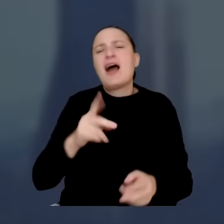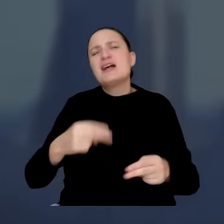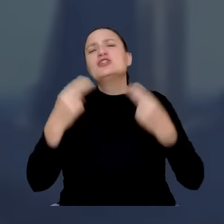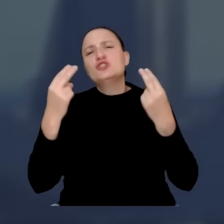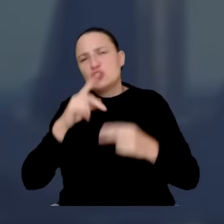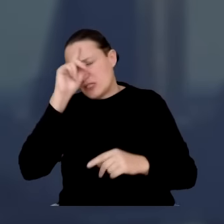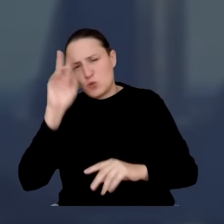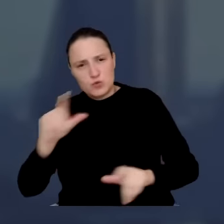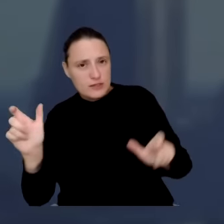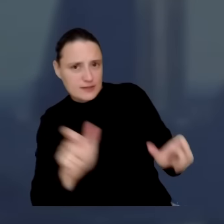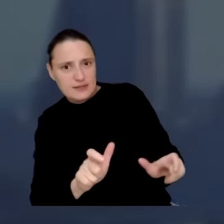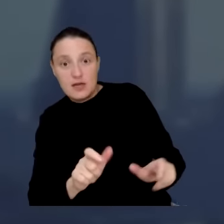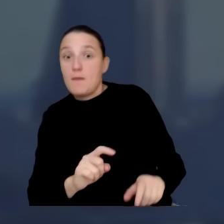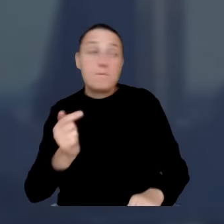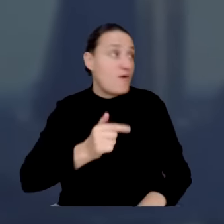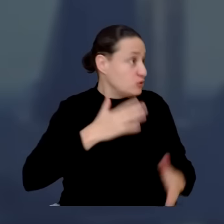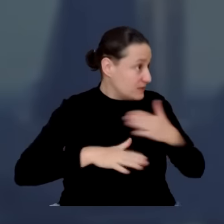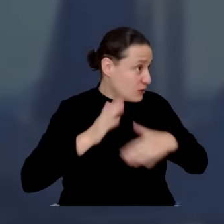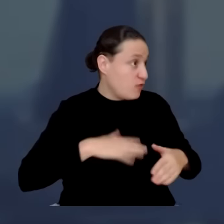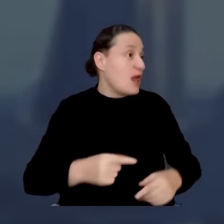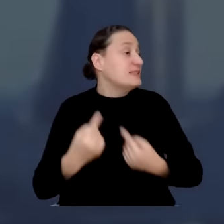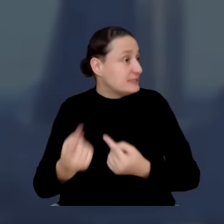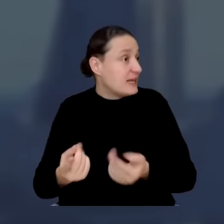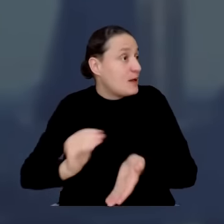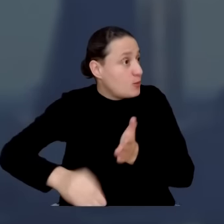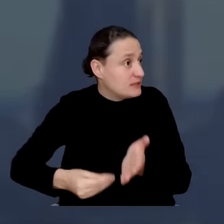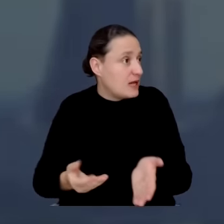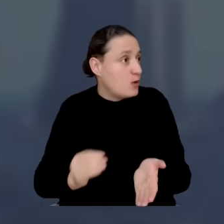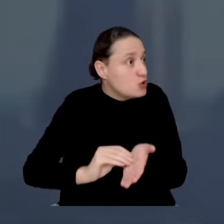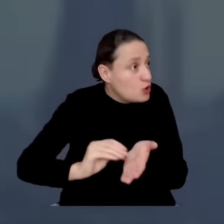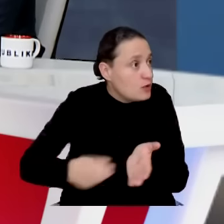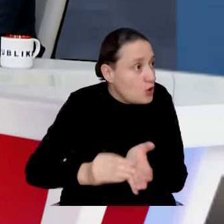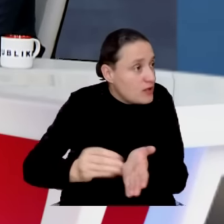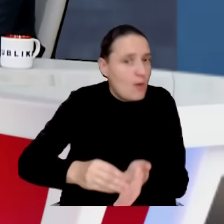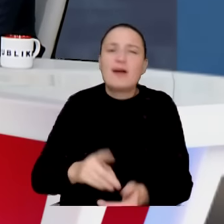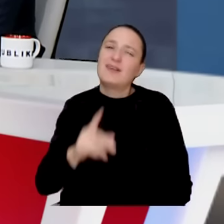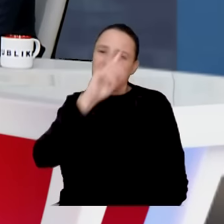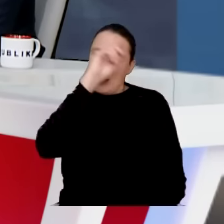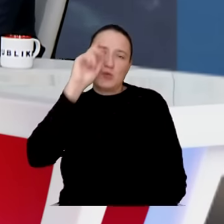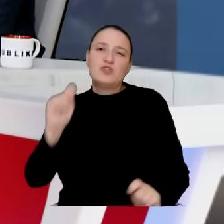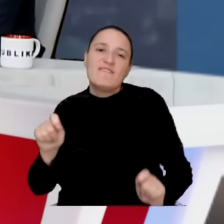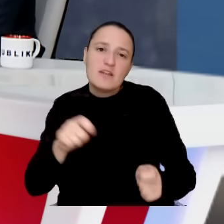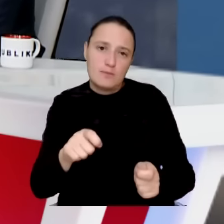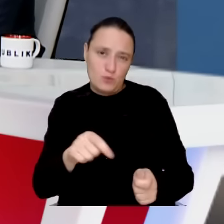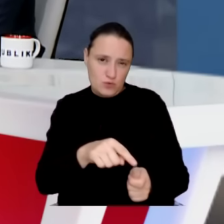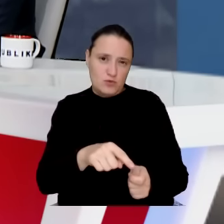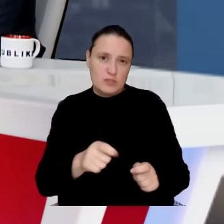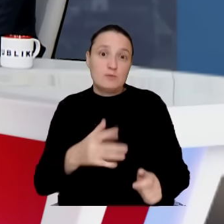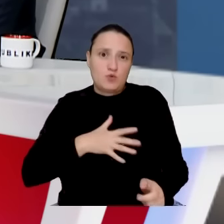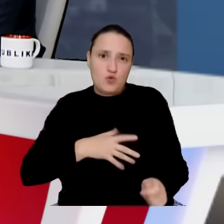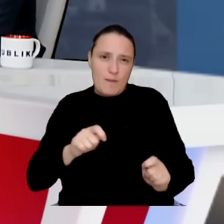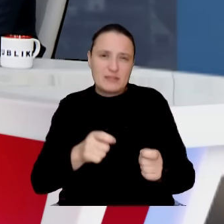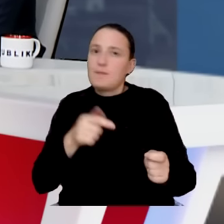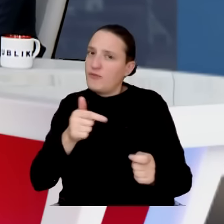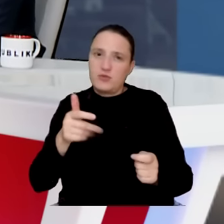zrobiła być zadowoleni że sama to dopisała zbulwersowana opinia publiczna Myślę że wywarła presję na takie działanie i na wreszcie transparentność w